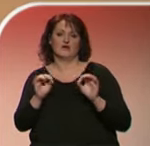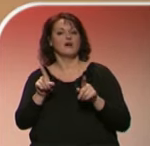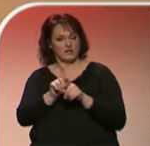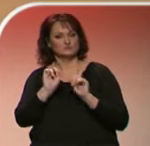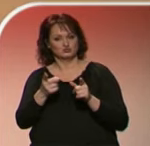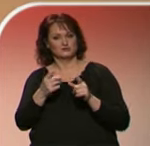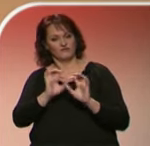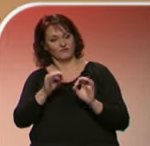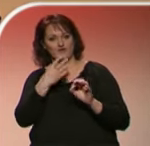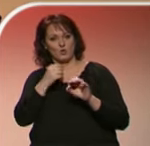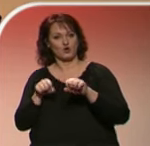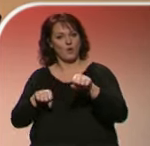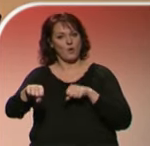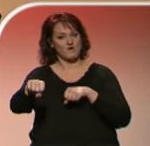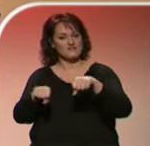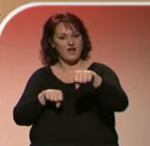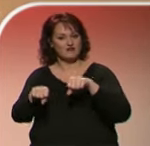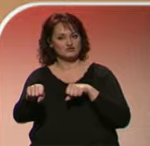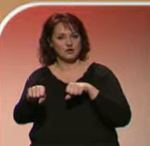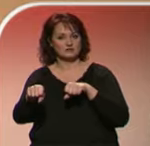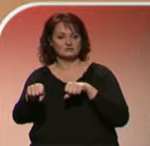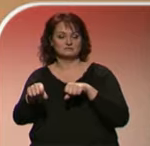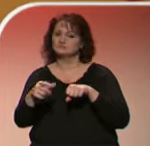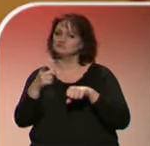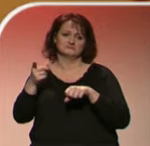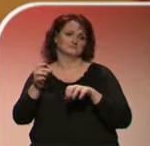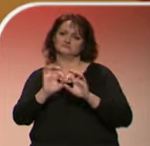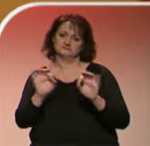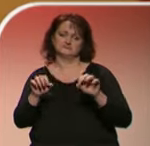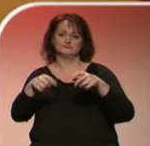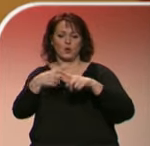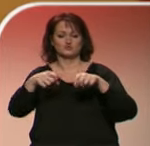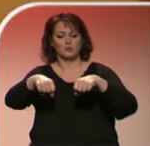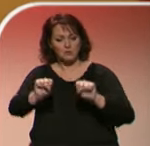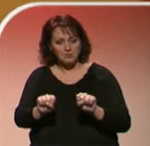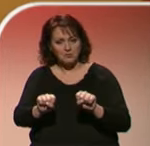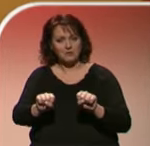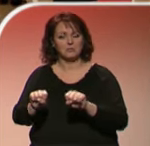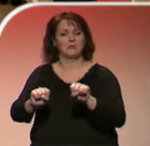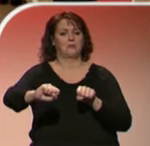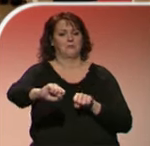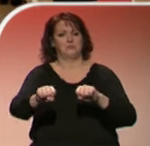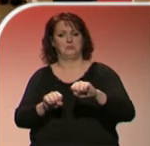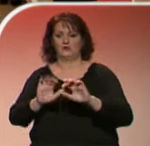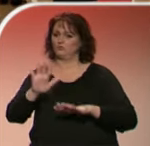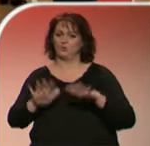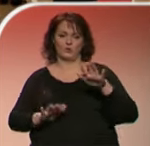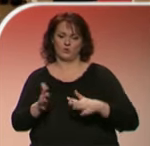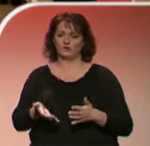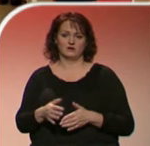otáčelo, to je docela dá se otáčet tím, že mírně Nakloníme, takže zapojíme zase